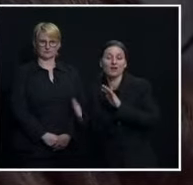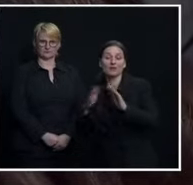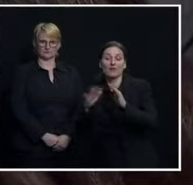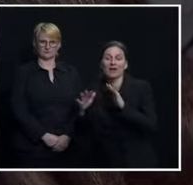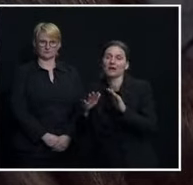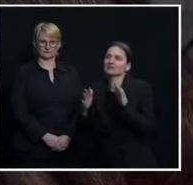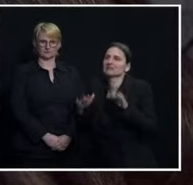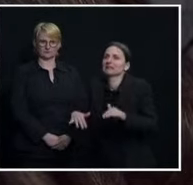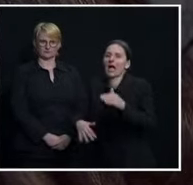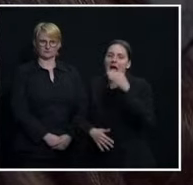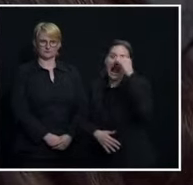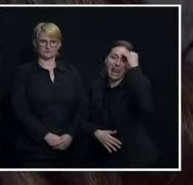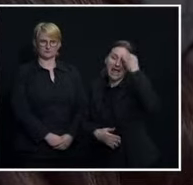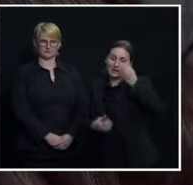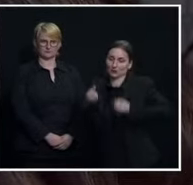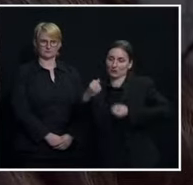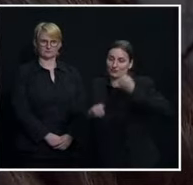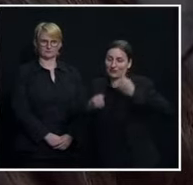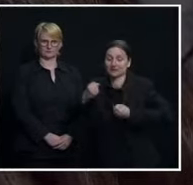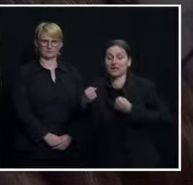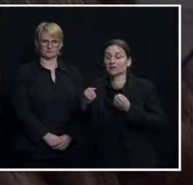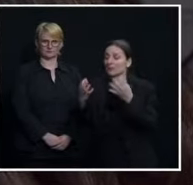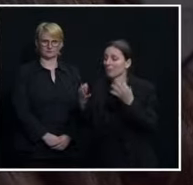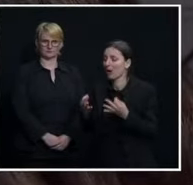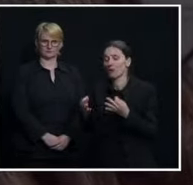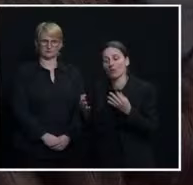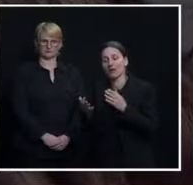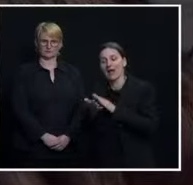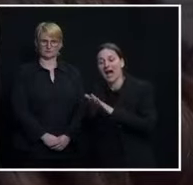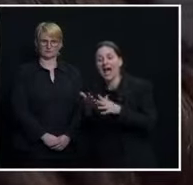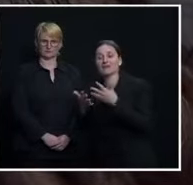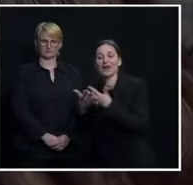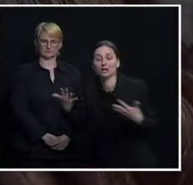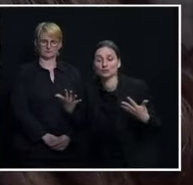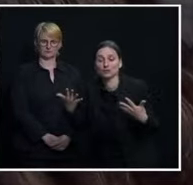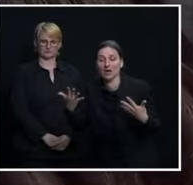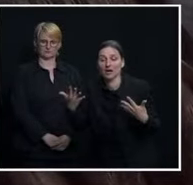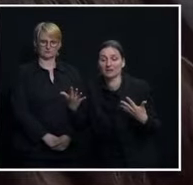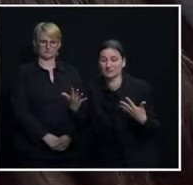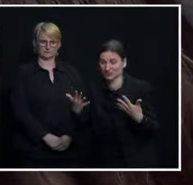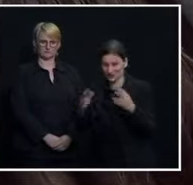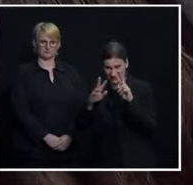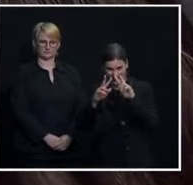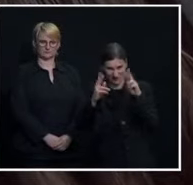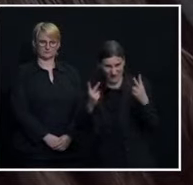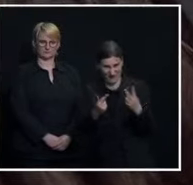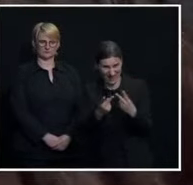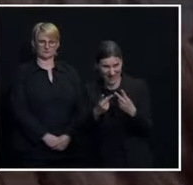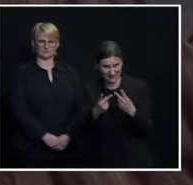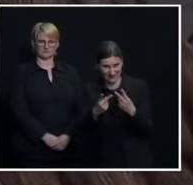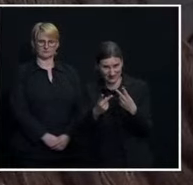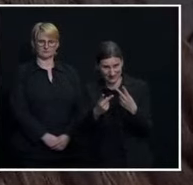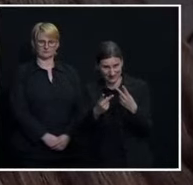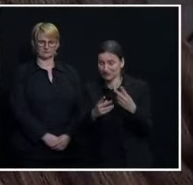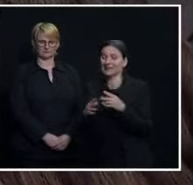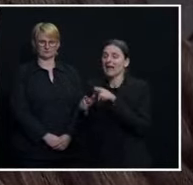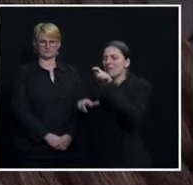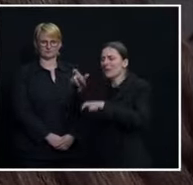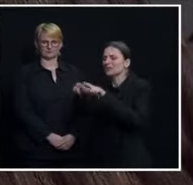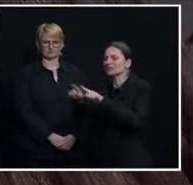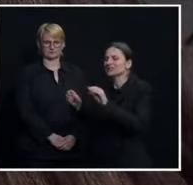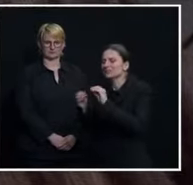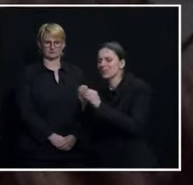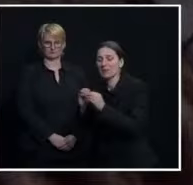sogenannte Lernschwierigkeit haben und einfache Sprache brauchen, dann ist nicht die Welt das Problem, sondern nicht die Menschen sind das Problem, sondern wenn alles